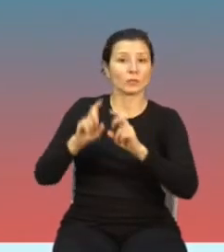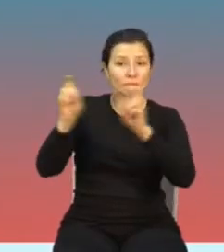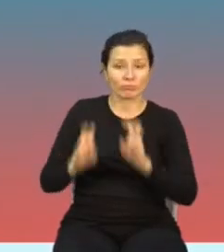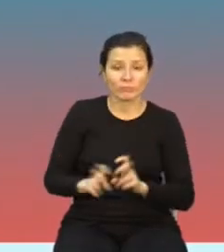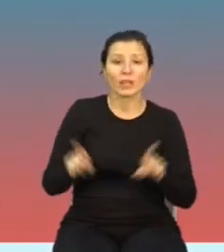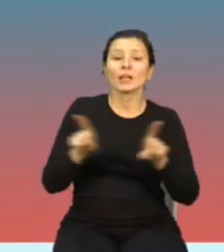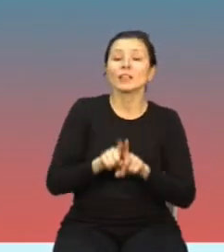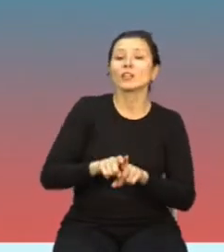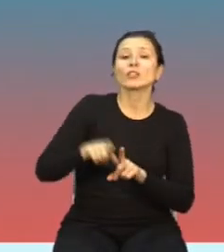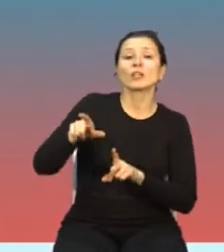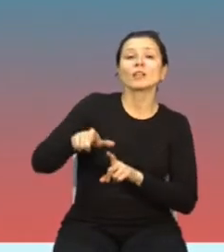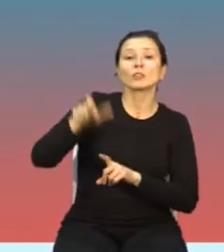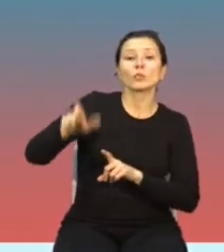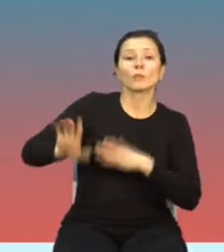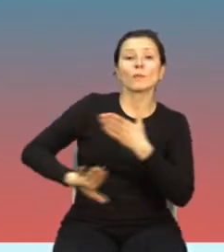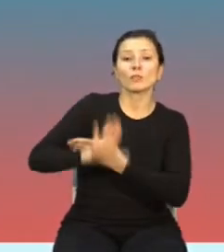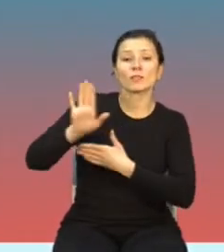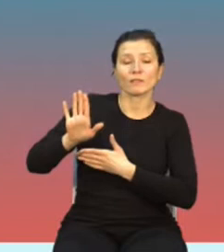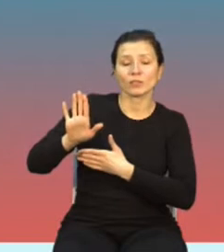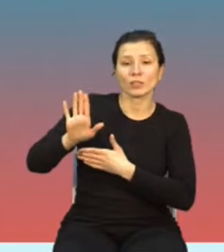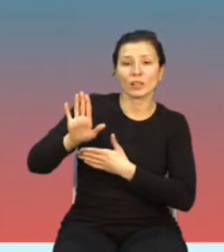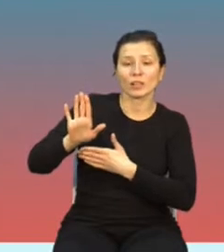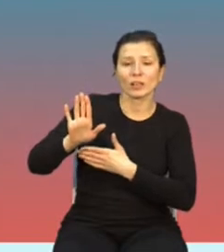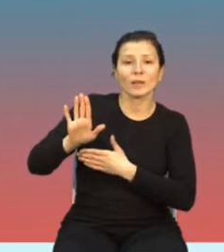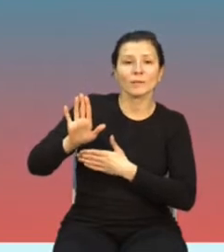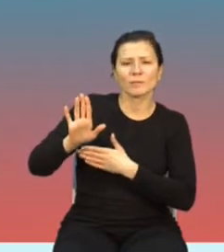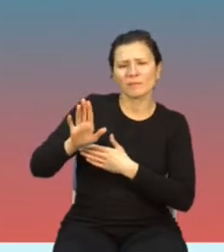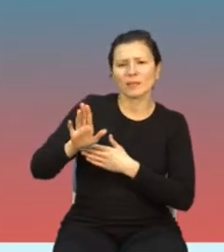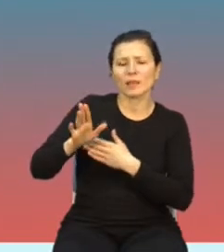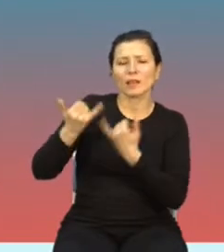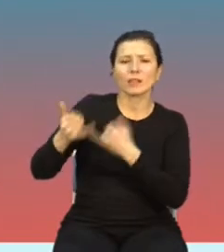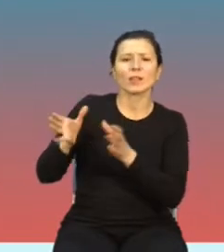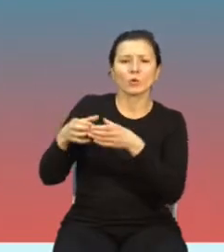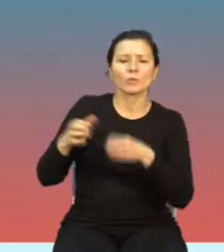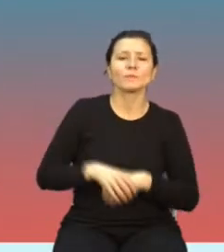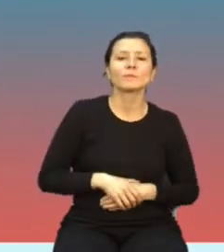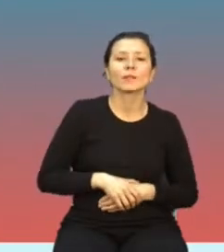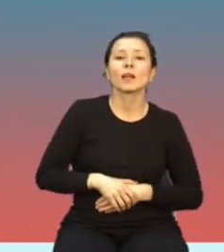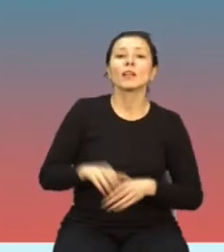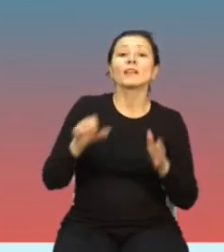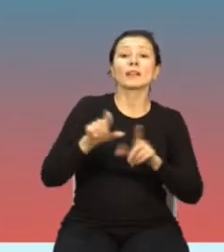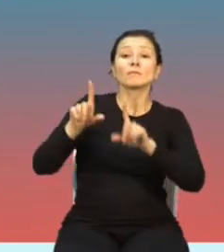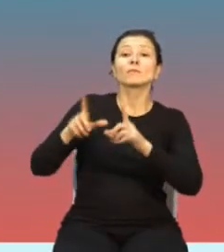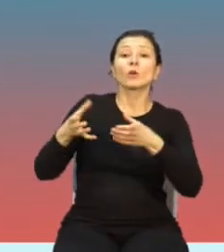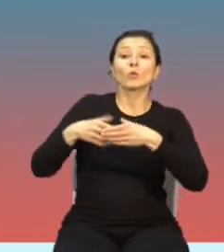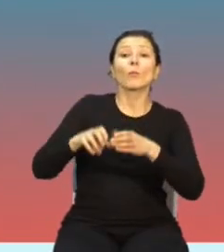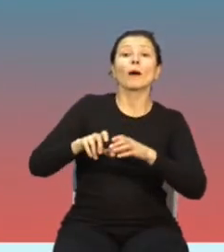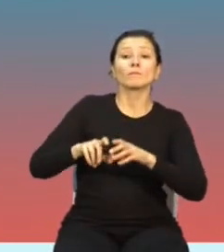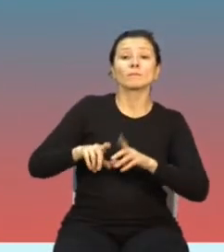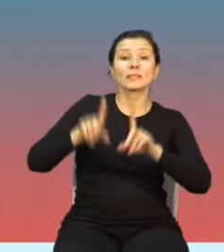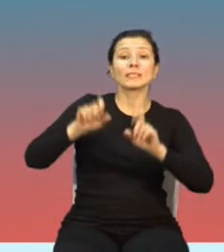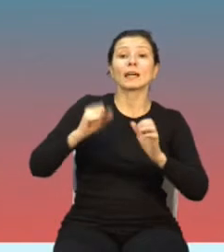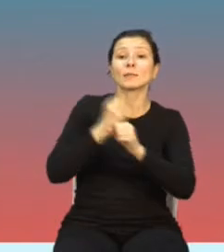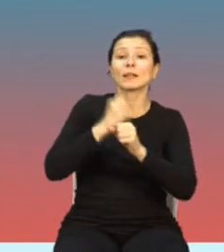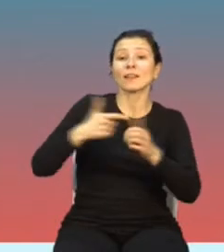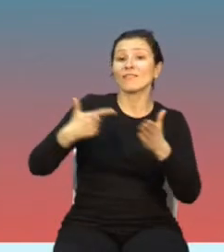instalatorów. I na przykład pracujemy tak od roku 2012 i ta grupa robocza pozwala na bardzo